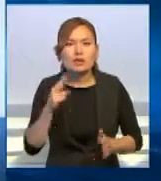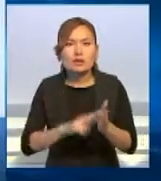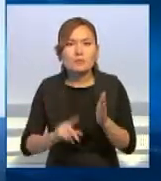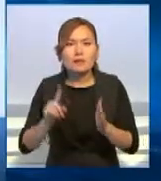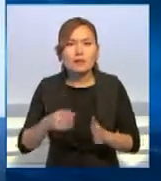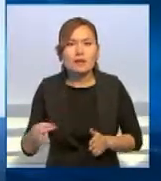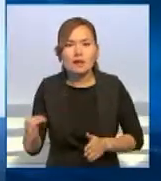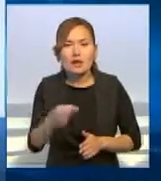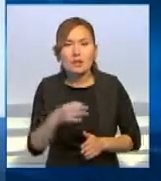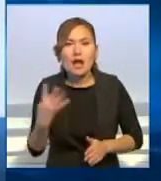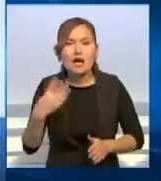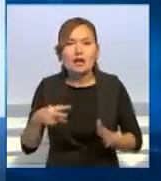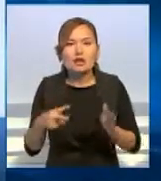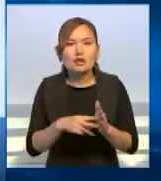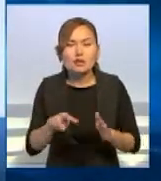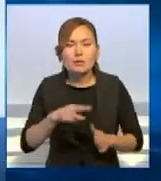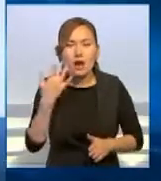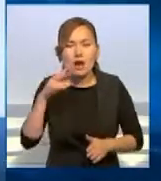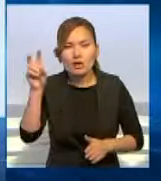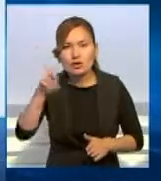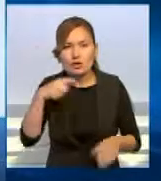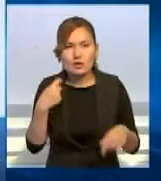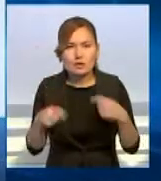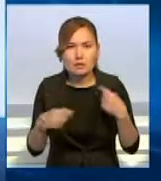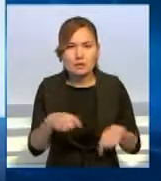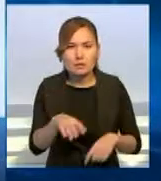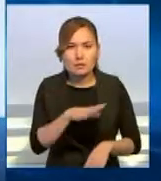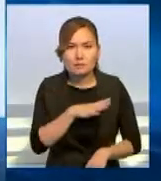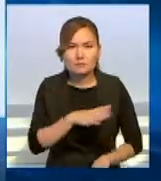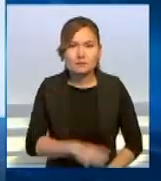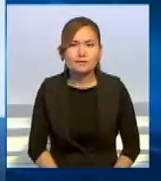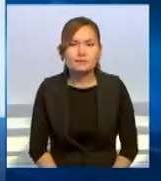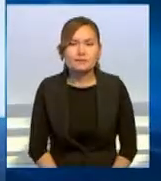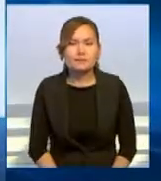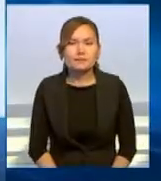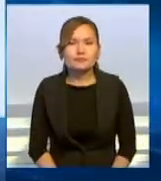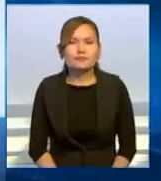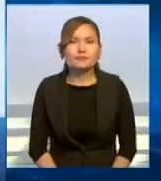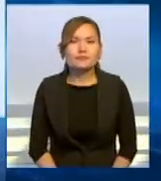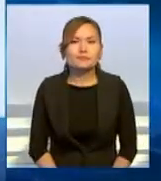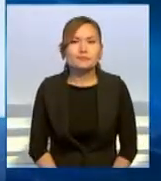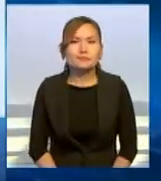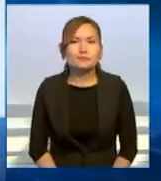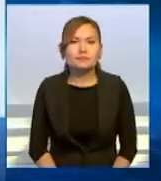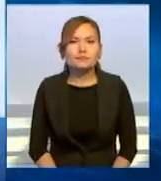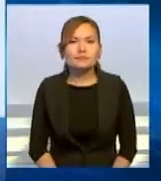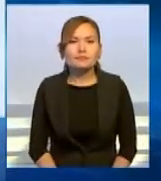47 миллион ақш долларынан асты. Оған қаржы нарығының 23 мүшесі қатысты.